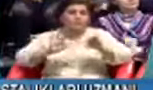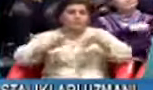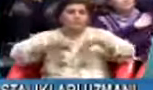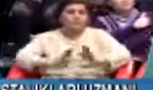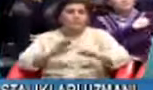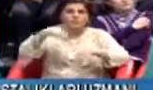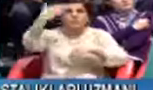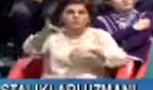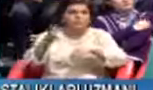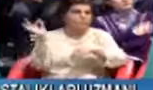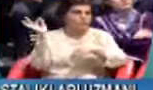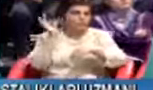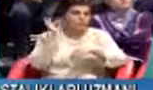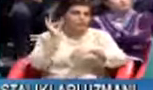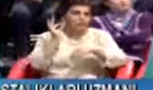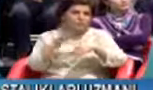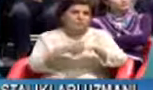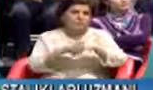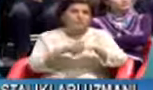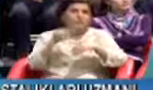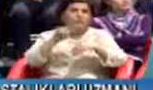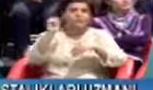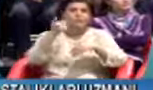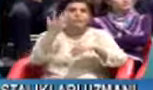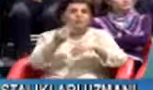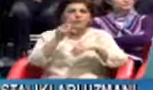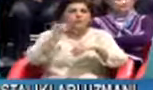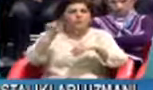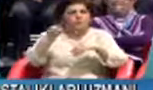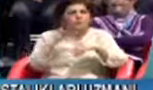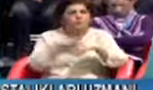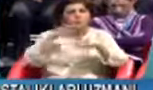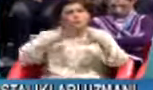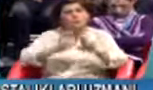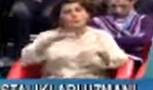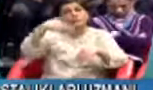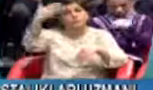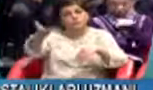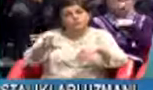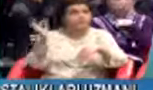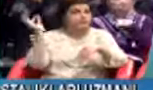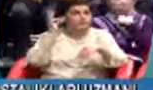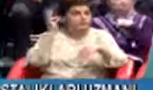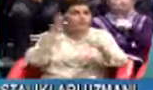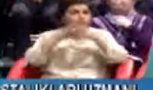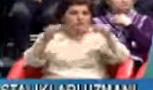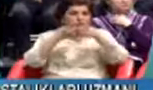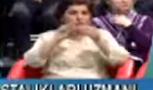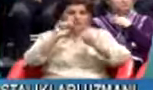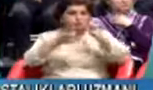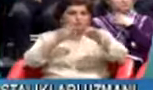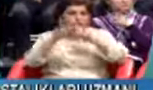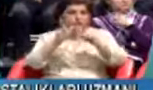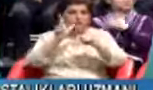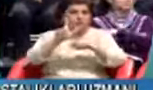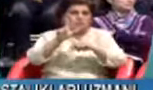duyuyor zaten. Ve işte burada önemli olan nokta şu, doğduktan itibaren bu işitme kayıplarını tespit etmek.